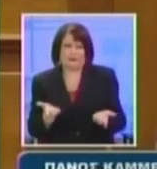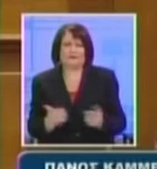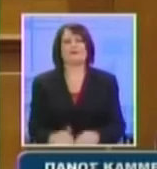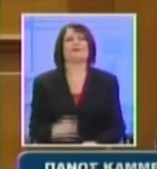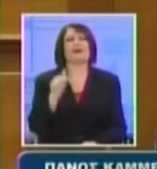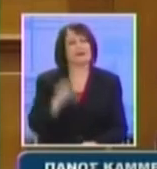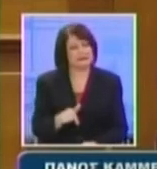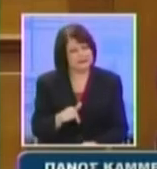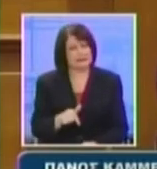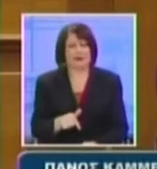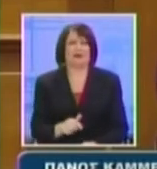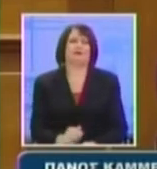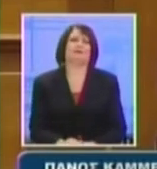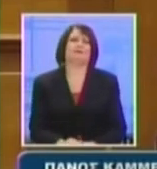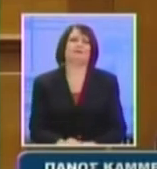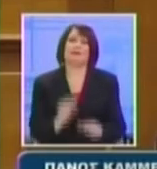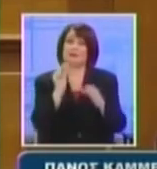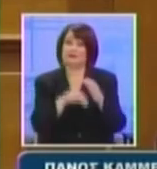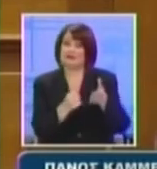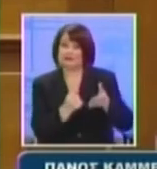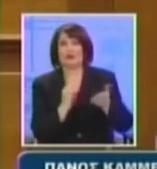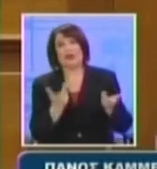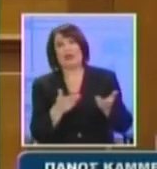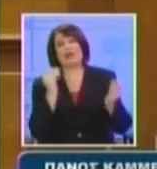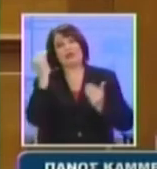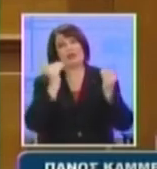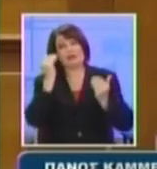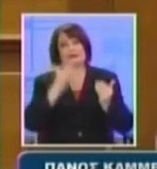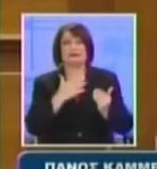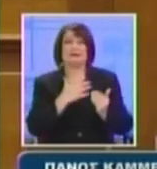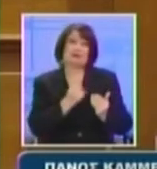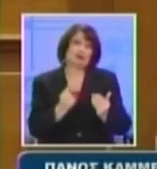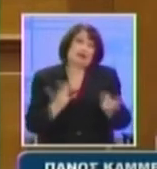Σήμερα, κυρίες και κύριοι συνάδελφοι, με την ψήφο εμπιστοσύνης ή την ψήφο της πιστείας,